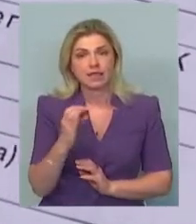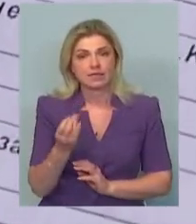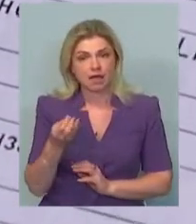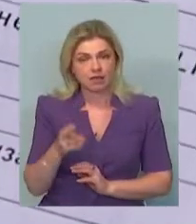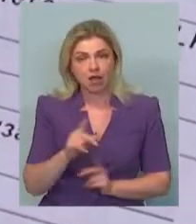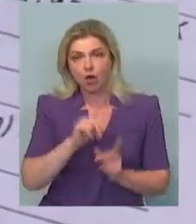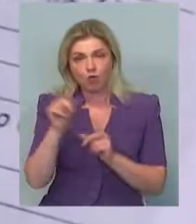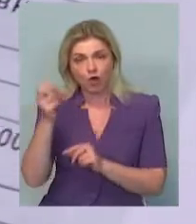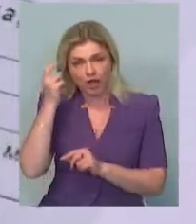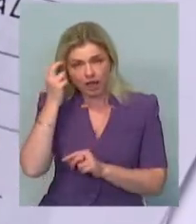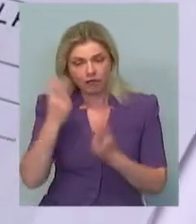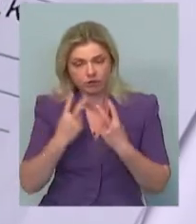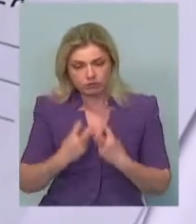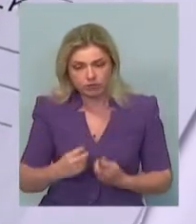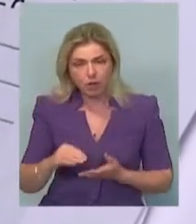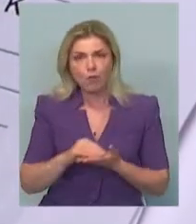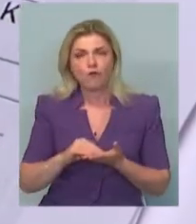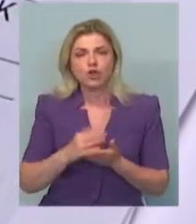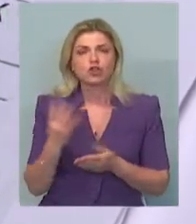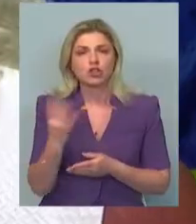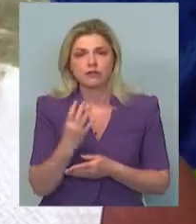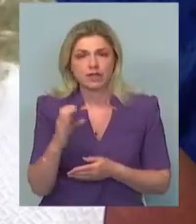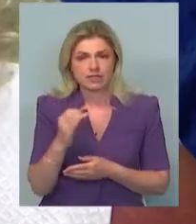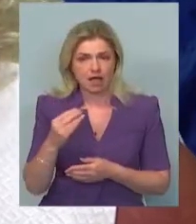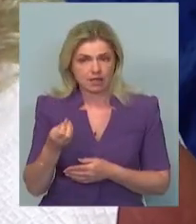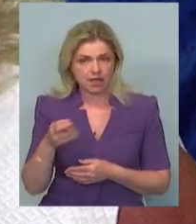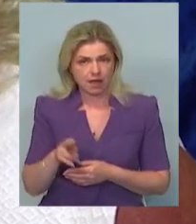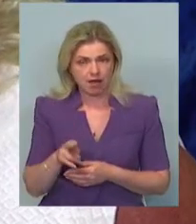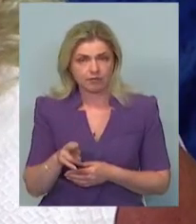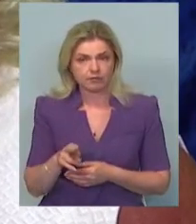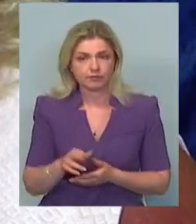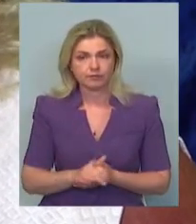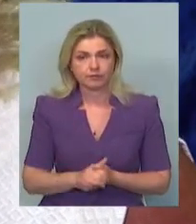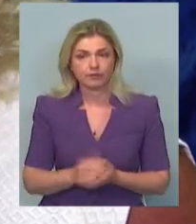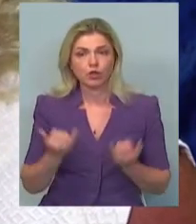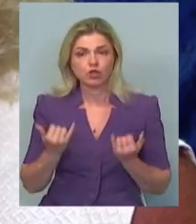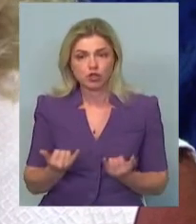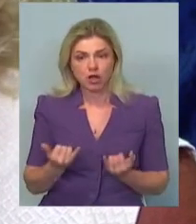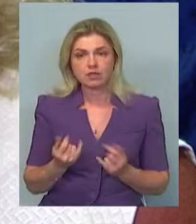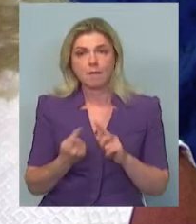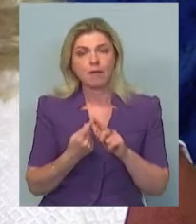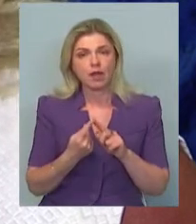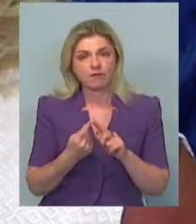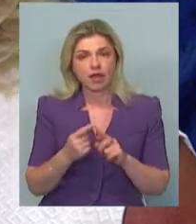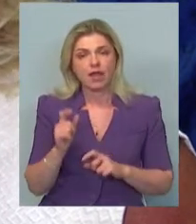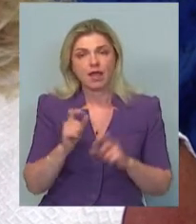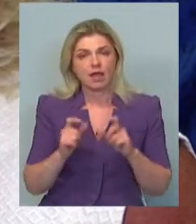поїхала в Київ, дообстежилась, в неї виявили четверту стадію. Тобто вона ж зараз пройшла першу хімію.